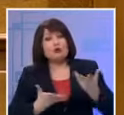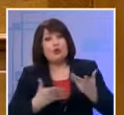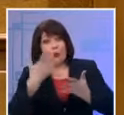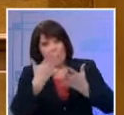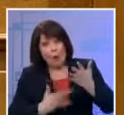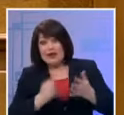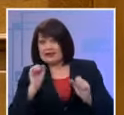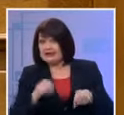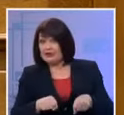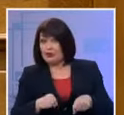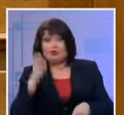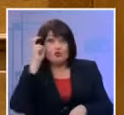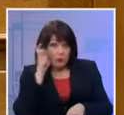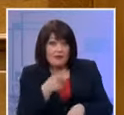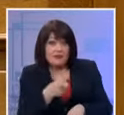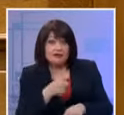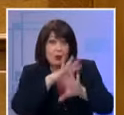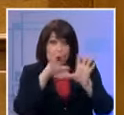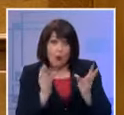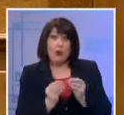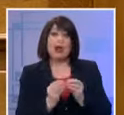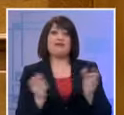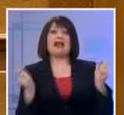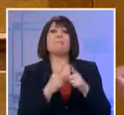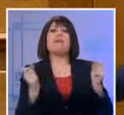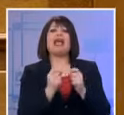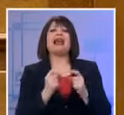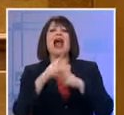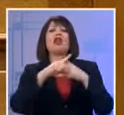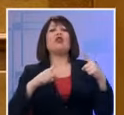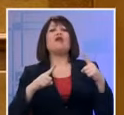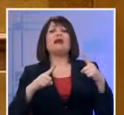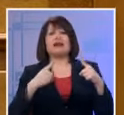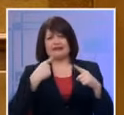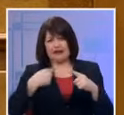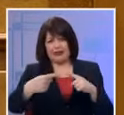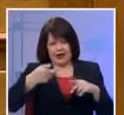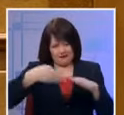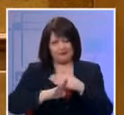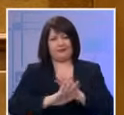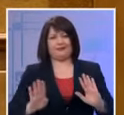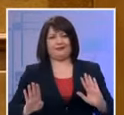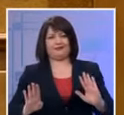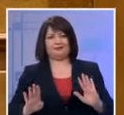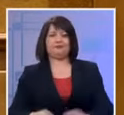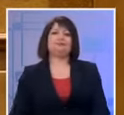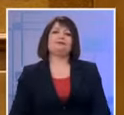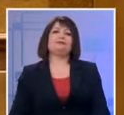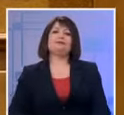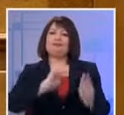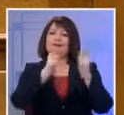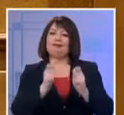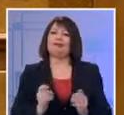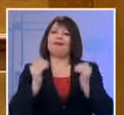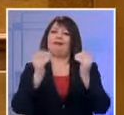Τσίπρα? Να σας θυμίσω εγώ ότι όλα αυτά είναι στο email του Χαρδούβελη που τώρα πρόκειται εσείς να περάσετε. Την αναστολή μεταρρυθμίσεων που